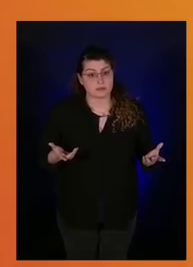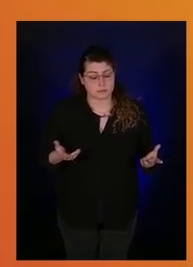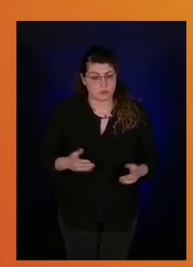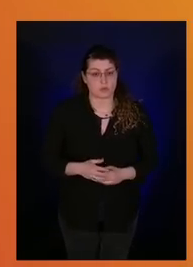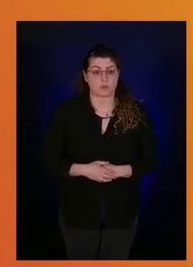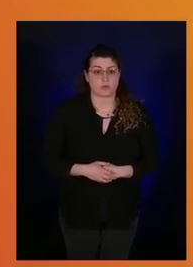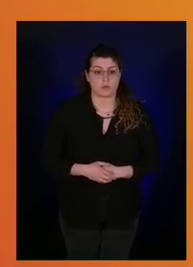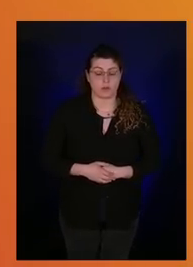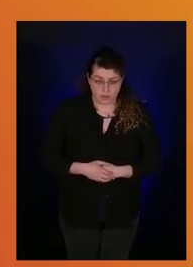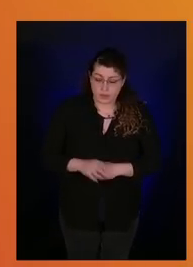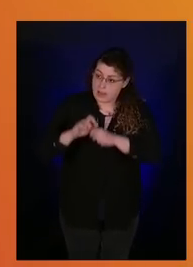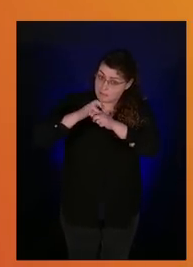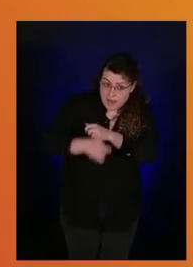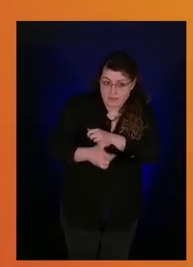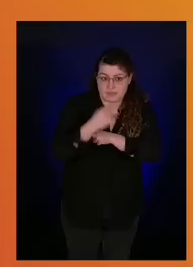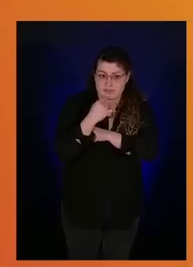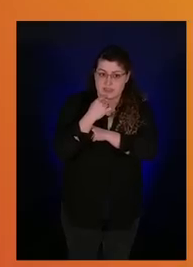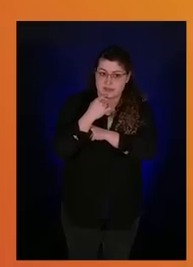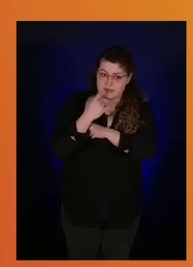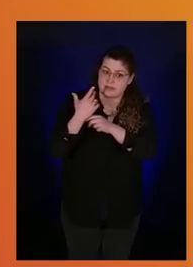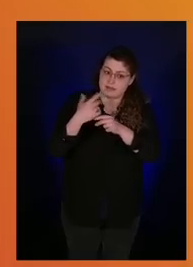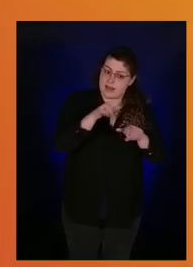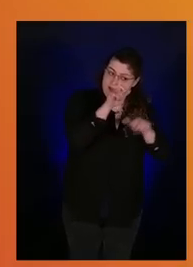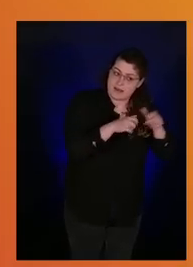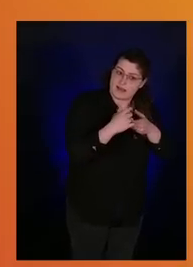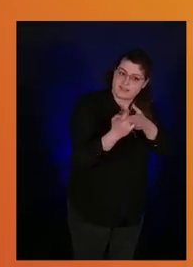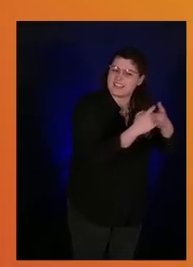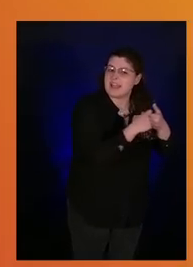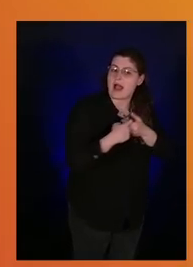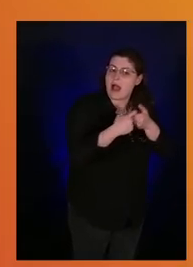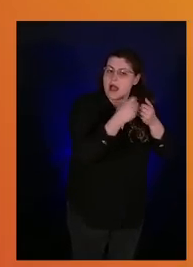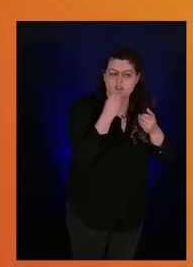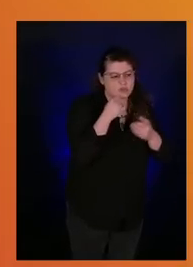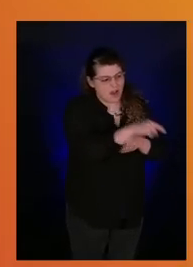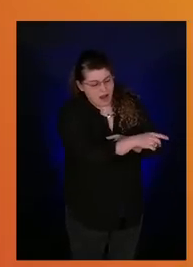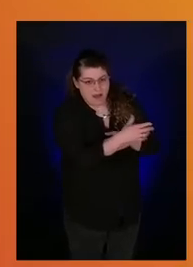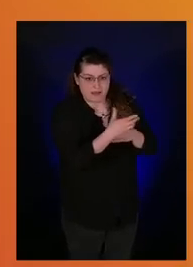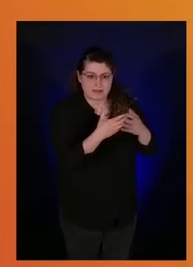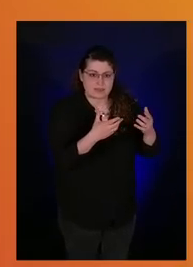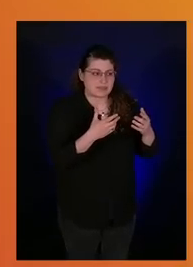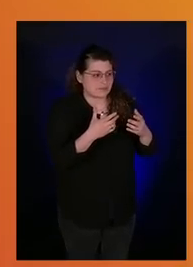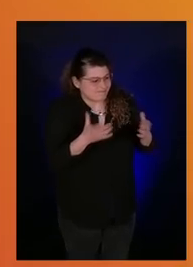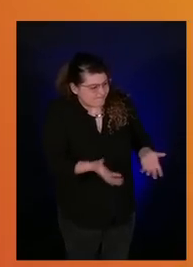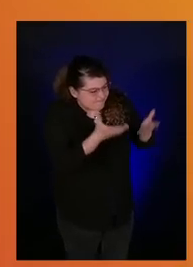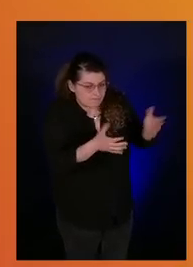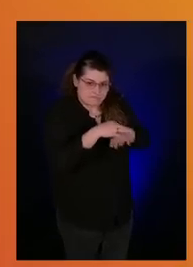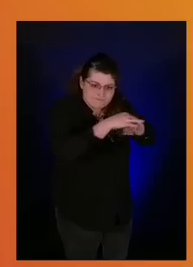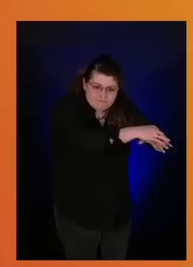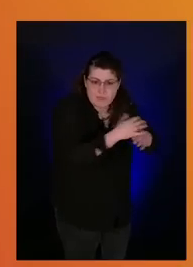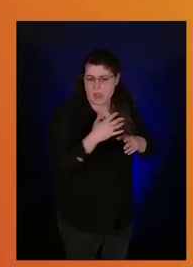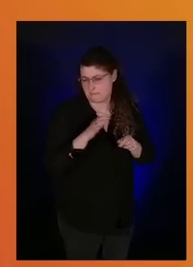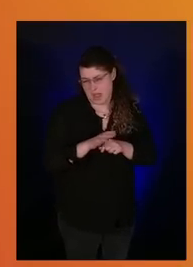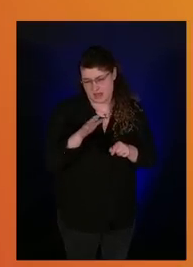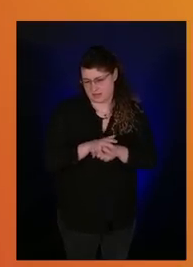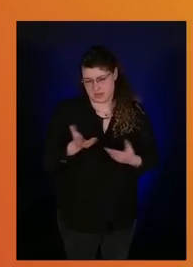Cela aurait pour premier mérite de renouer le contact avec les syndicats, trop souvent décriés, mais trop peu souvent accompagnés ou aidés. Alors